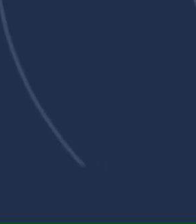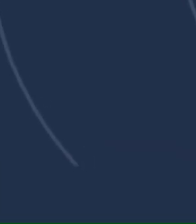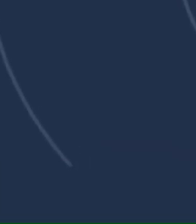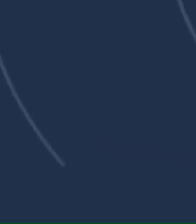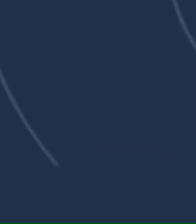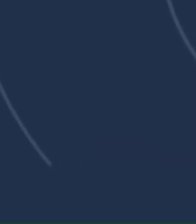Дякую. Дякую.